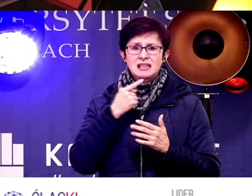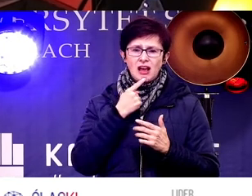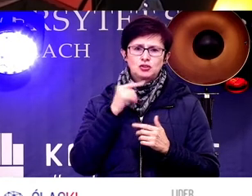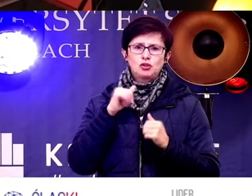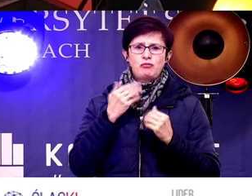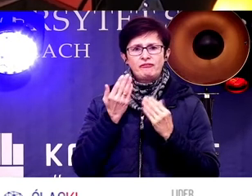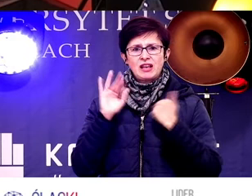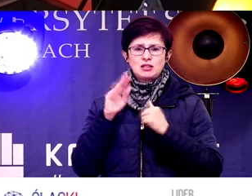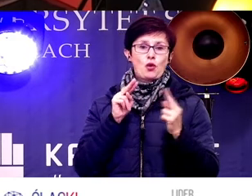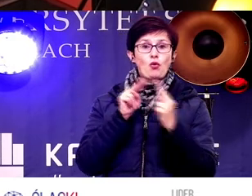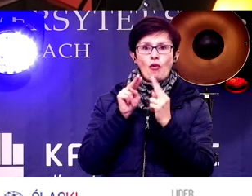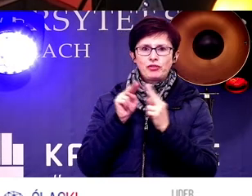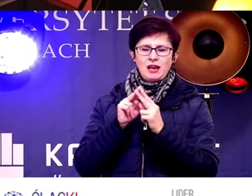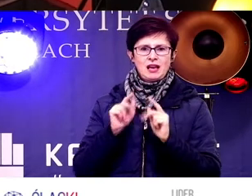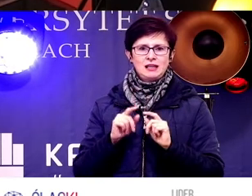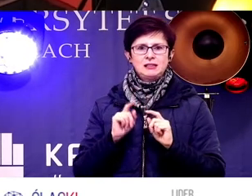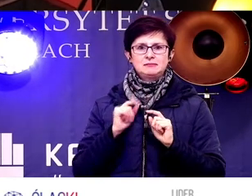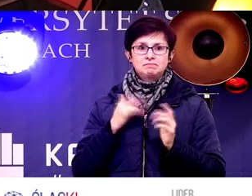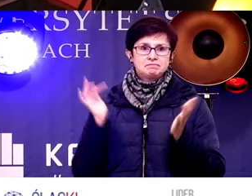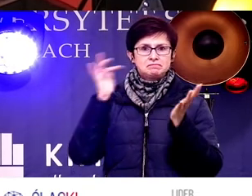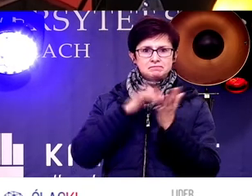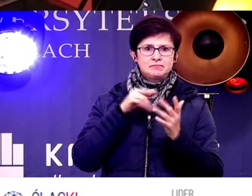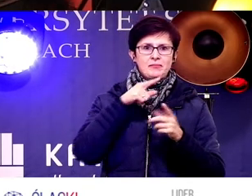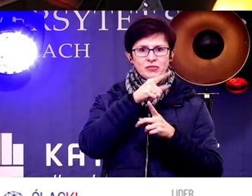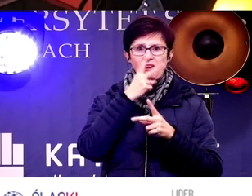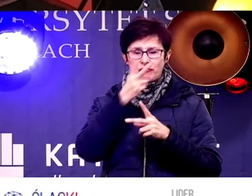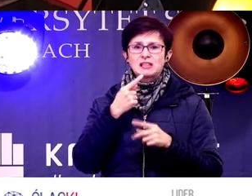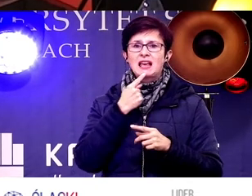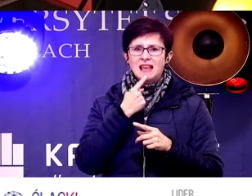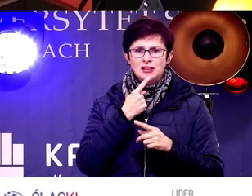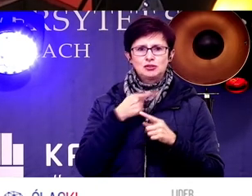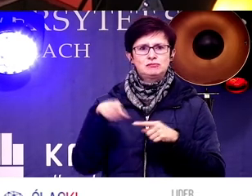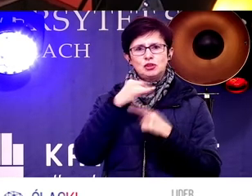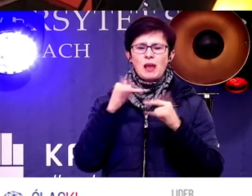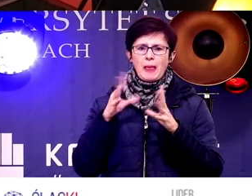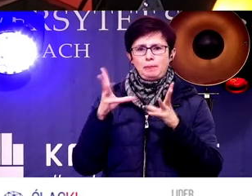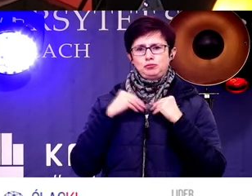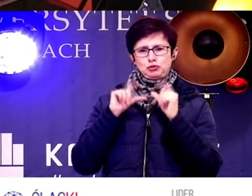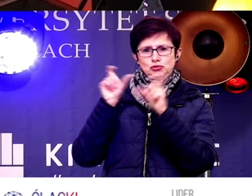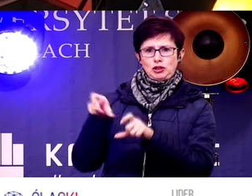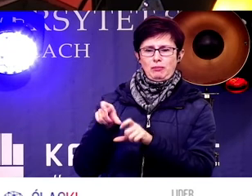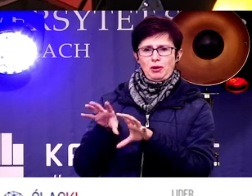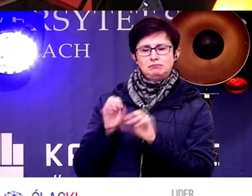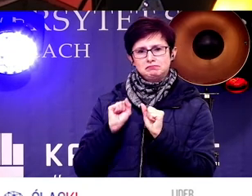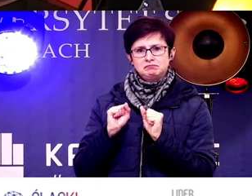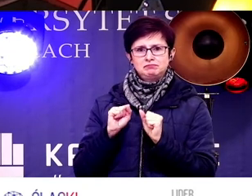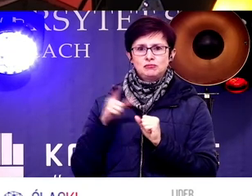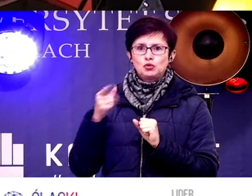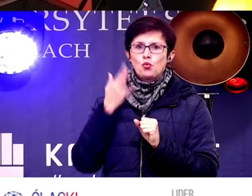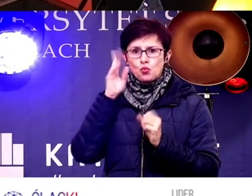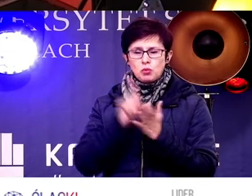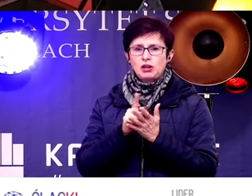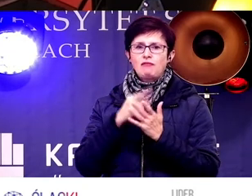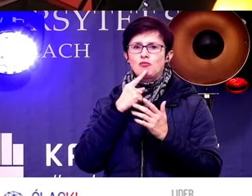Zupełnie inaczej się jest przyjmowanym w środowisku w ogóle tego kraju, bo mówi się w